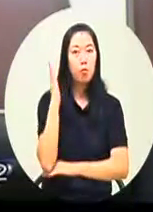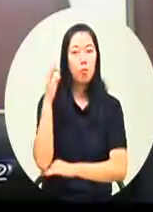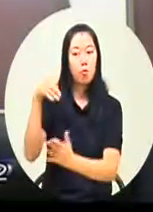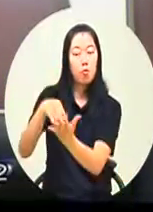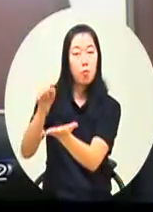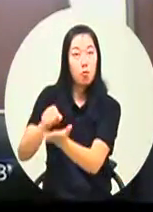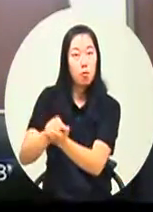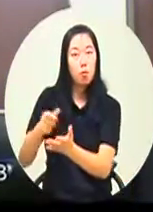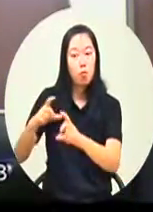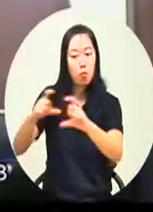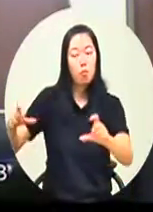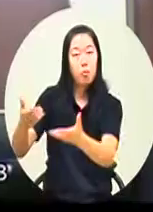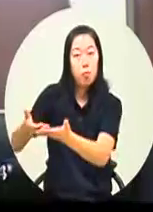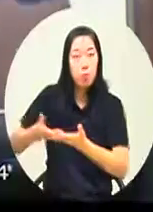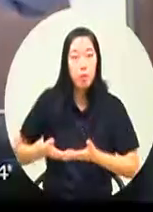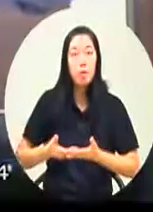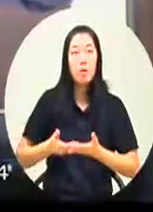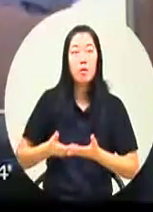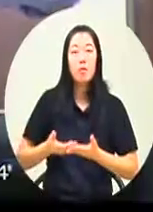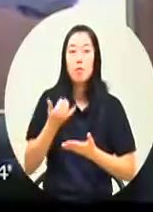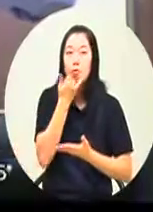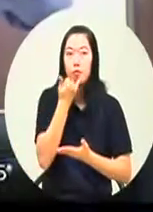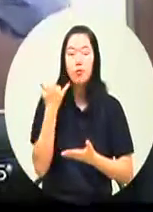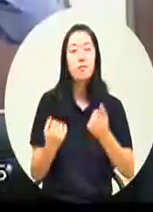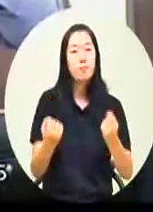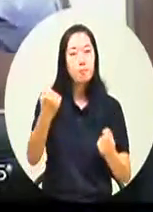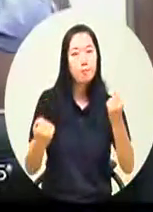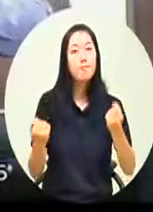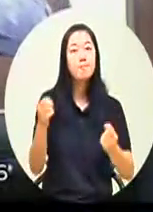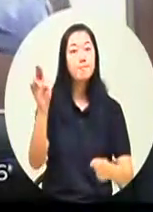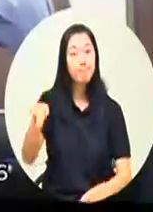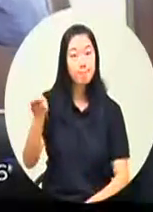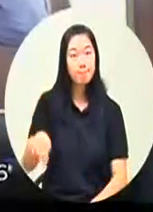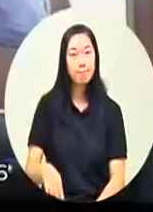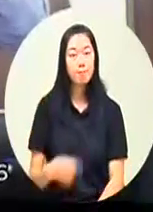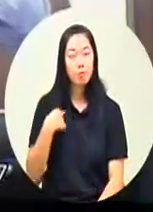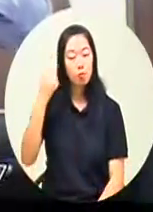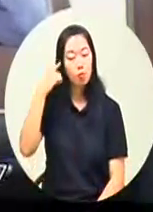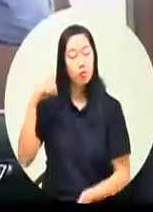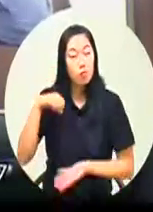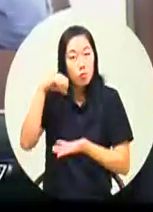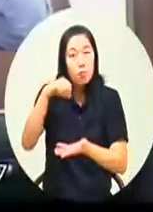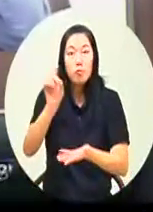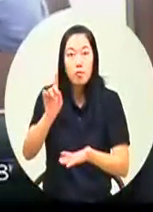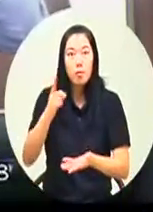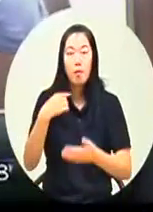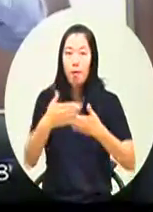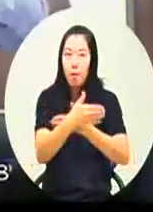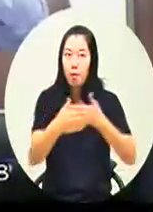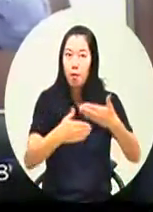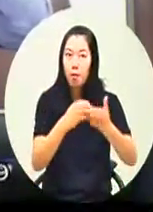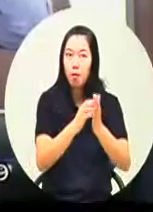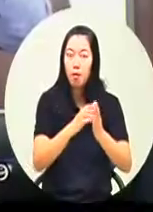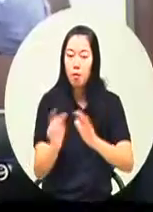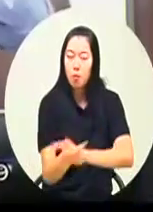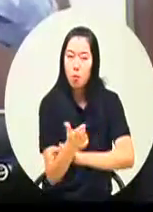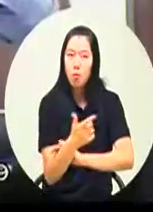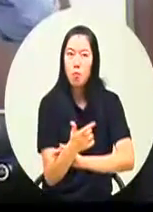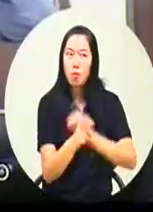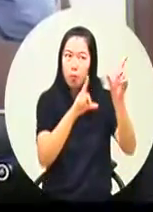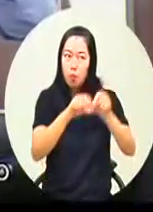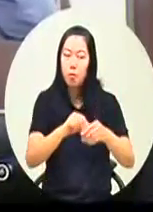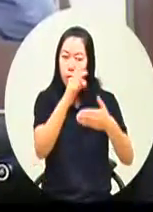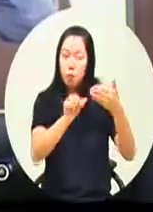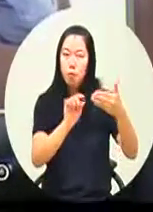一些领牌证照，它就可以开。所以说，我是第一个建议是交通局赶快根据69条的授